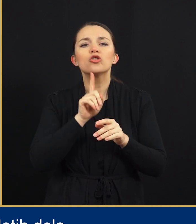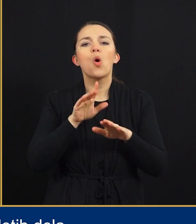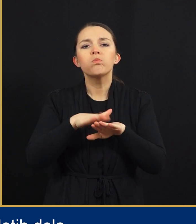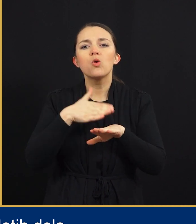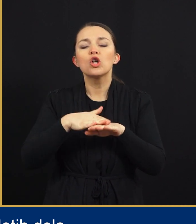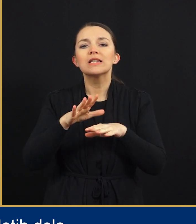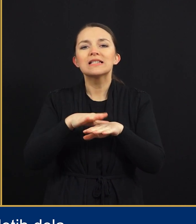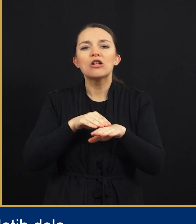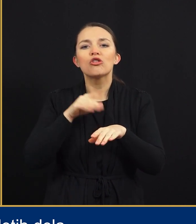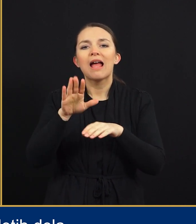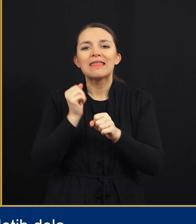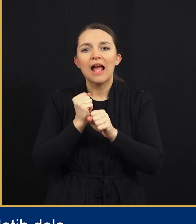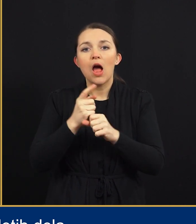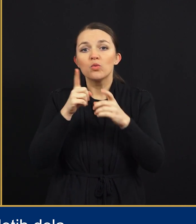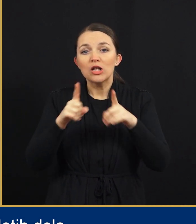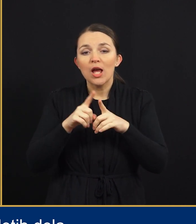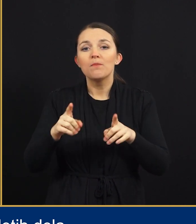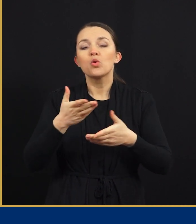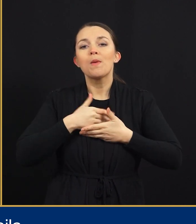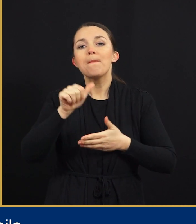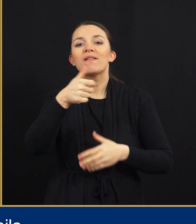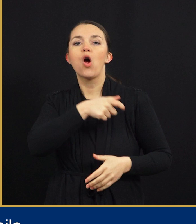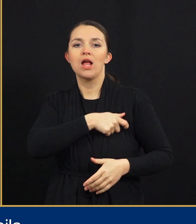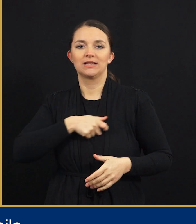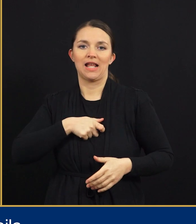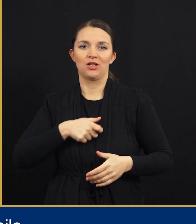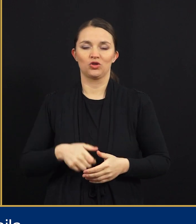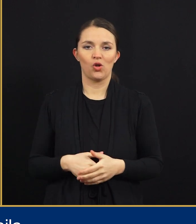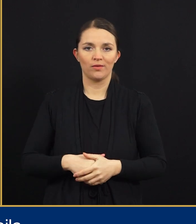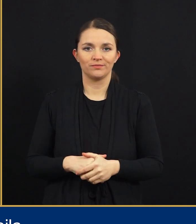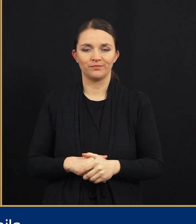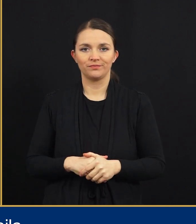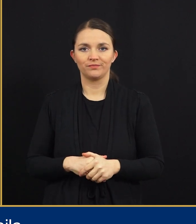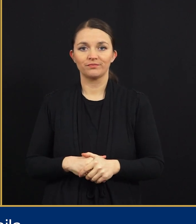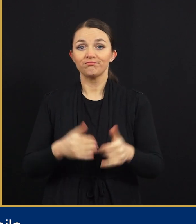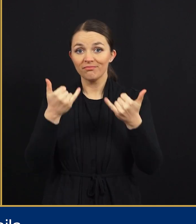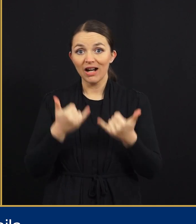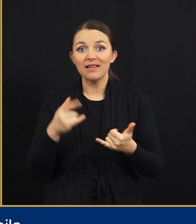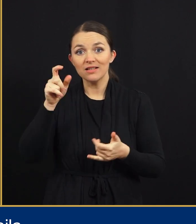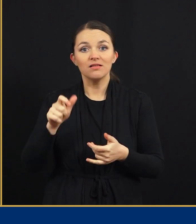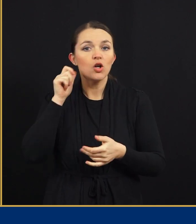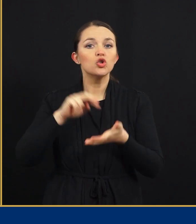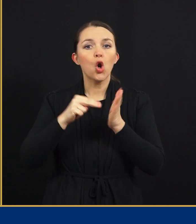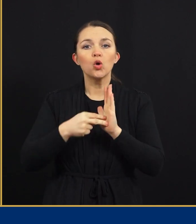šele začela nežno božati površino svojega dela in je v decembru pridobila svojo prvo licenco.